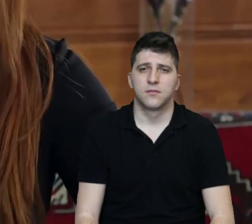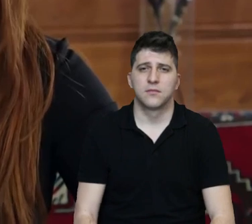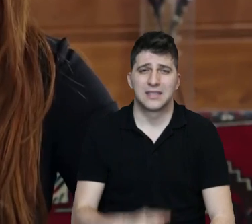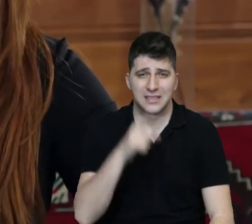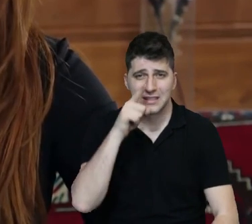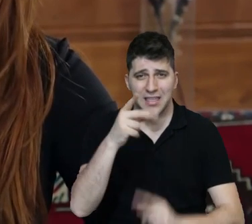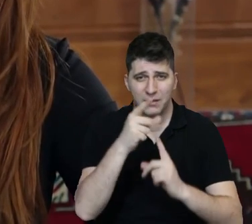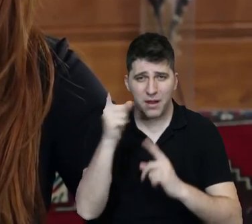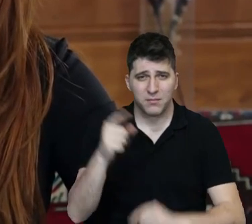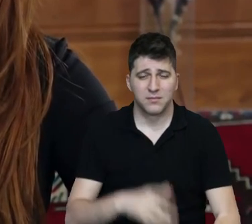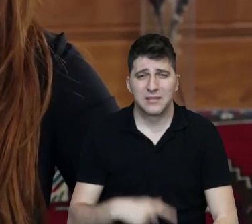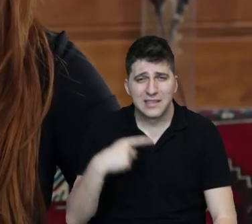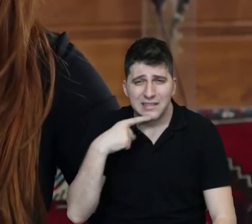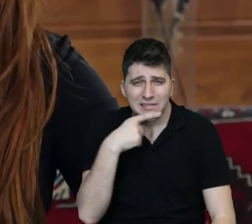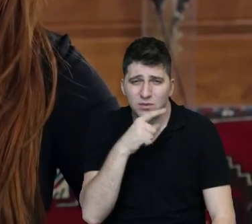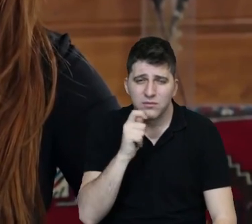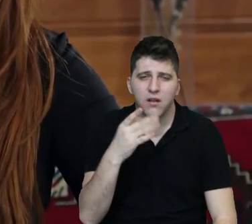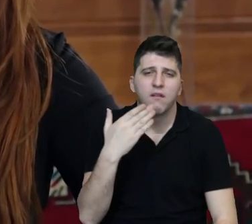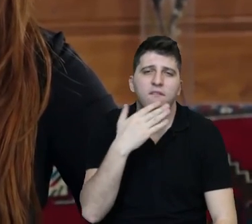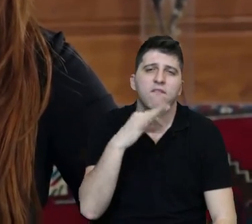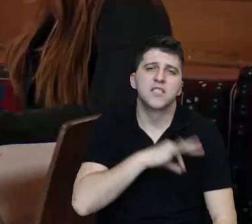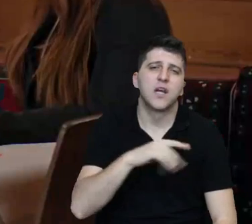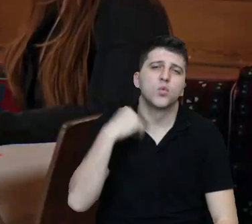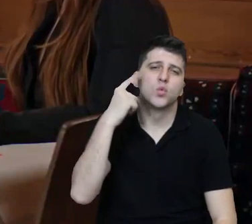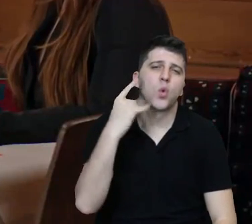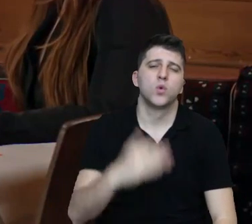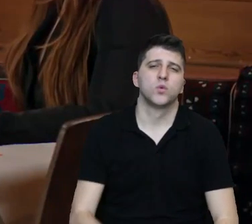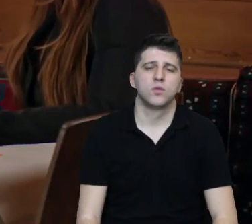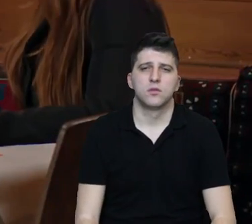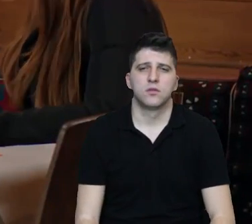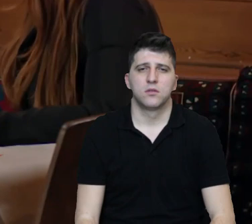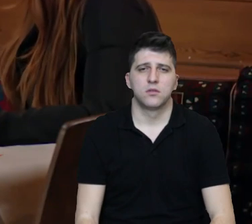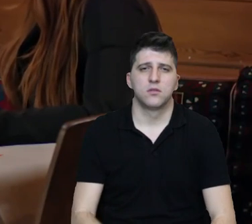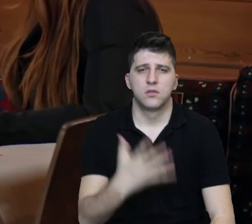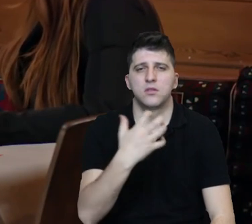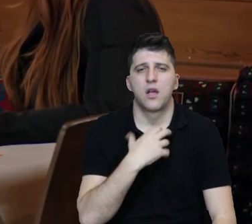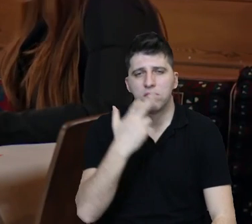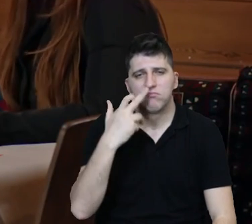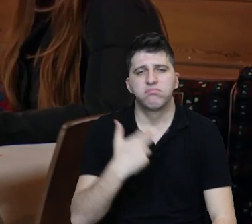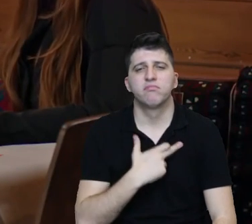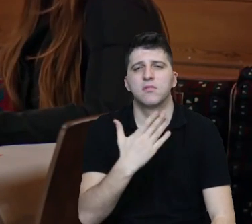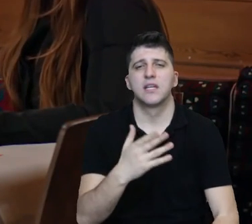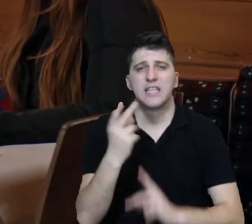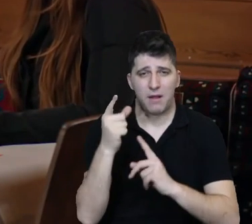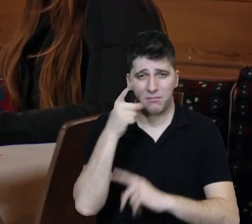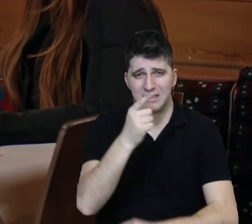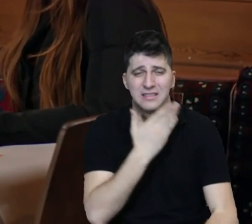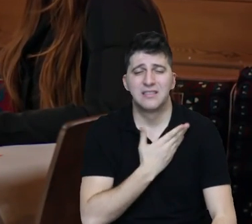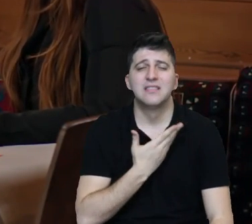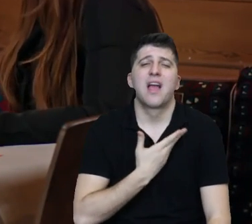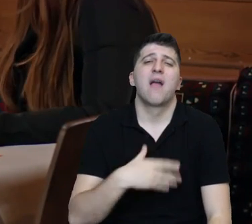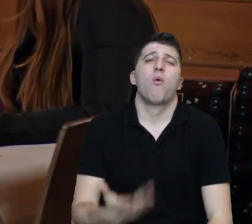Sen İbrahim'in zor zamanlarından faydalanan fırsatçının tekisin. Yani kendini kandırıyorsun. İbrahim'in seni sevdiği falan